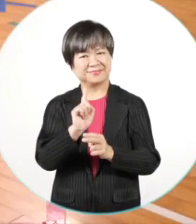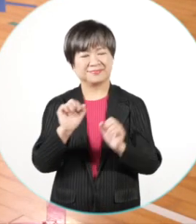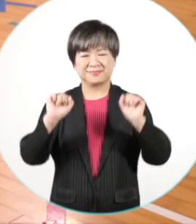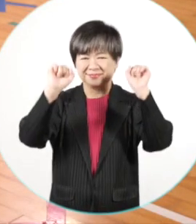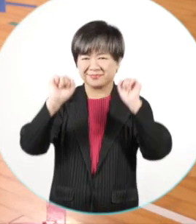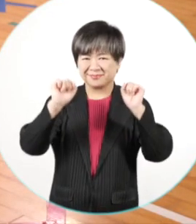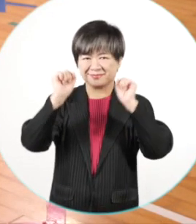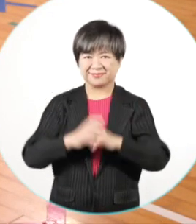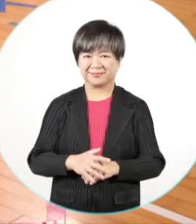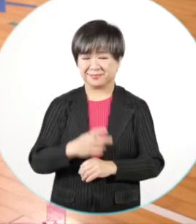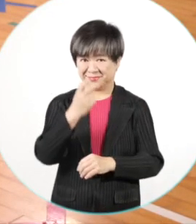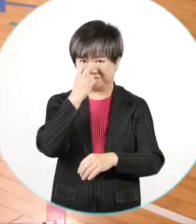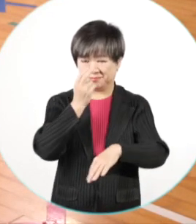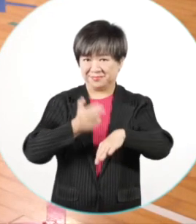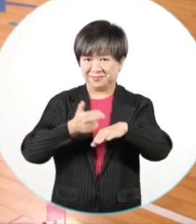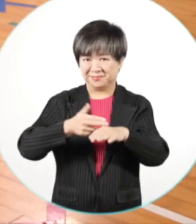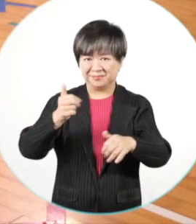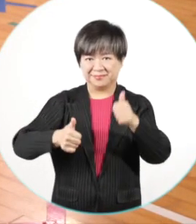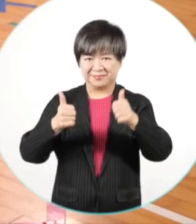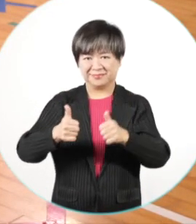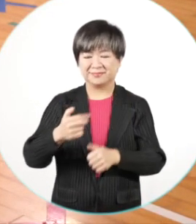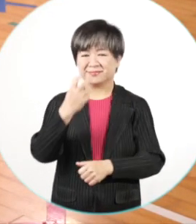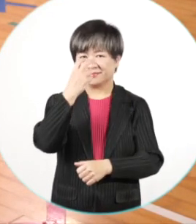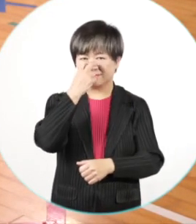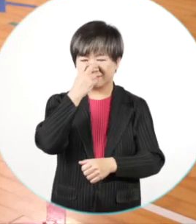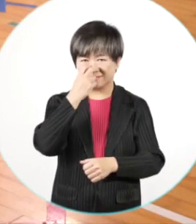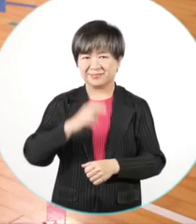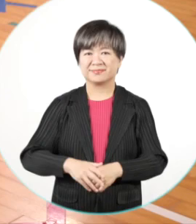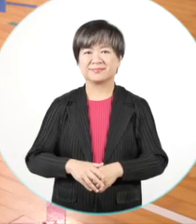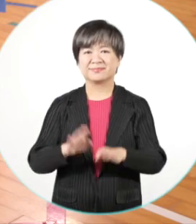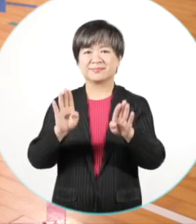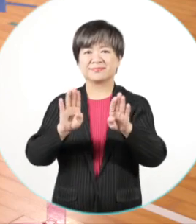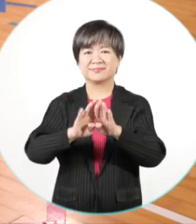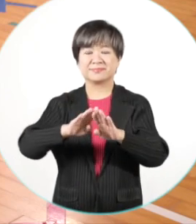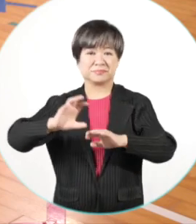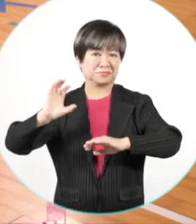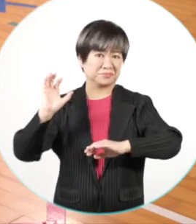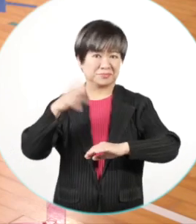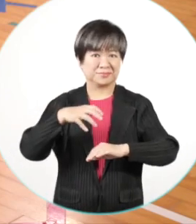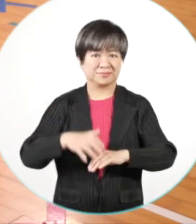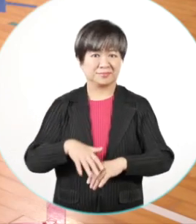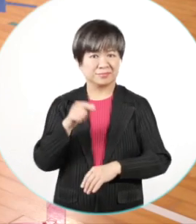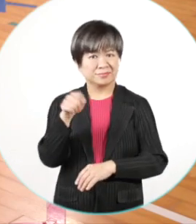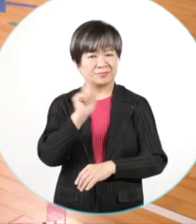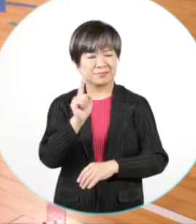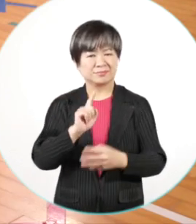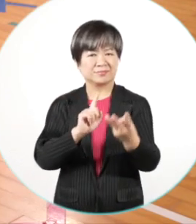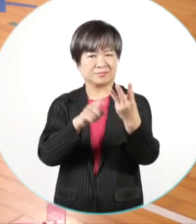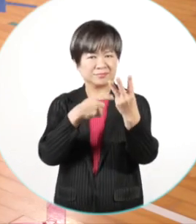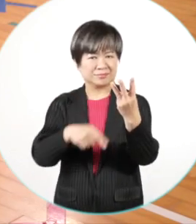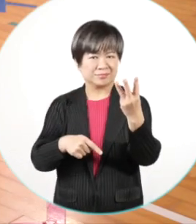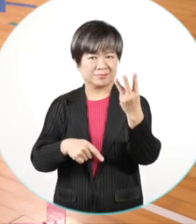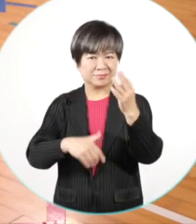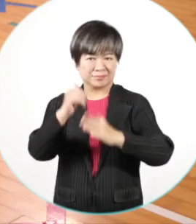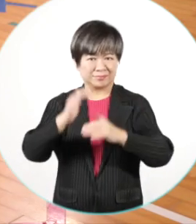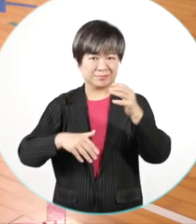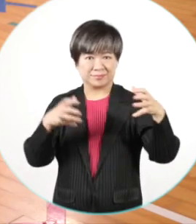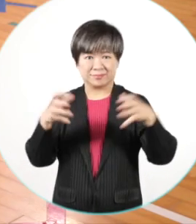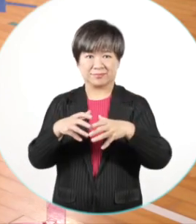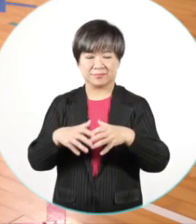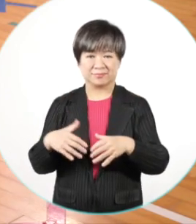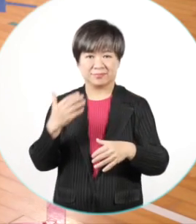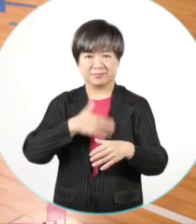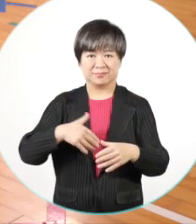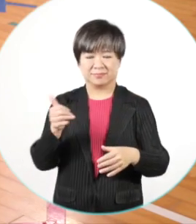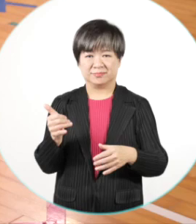绍的视障竞技型运动是盲人门球。盲人门球是以三人共同合作，以身体侧